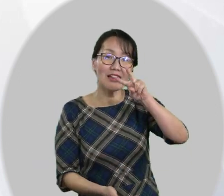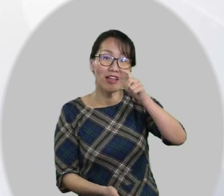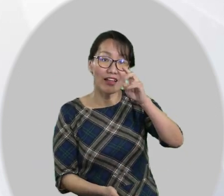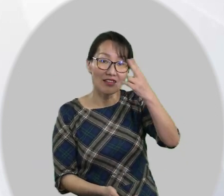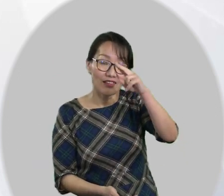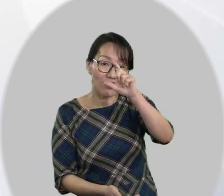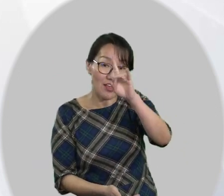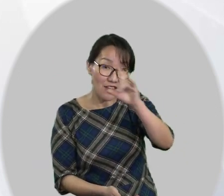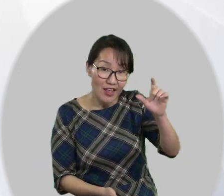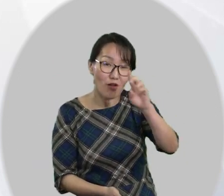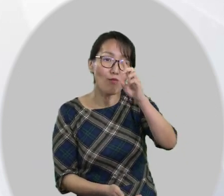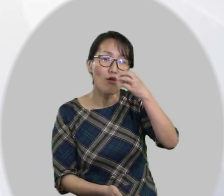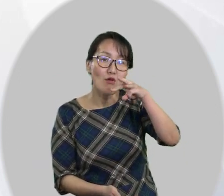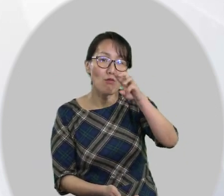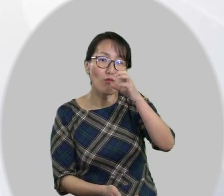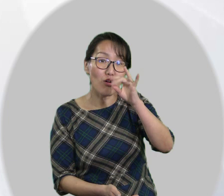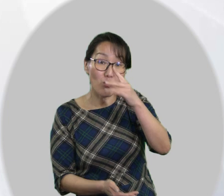Алган дээрээ